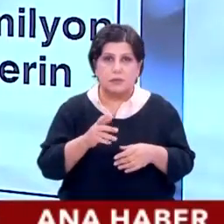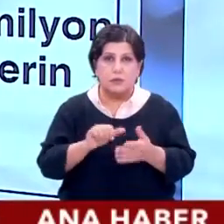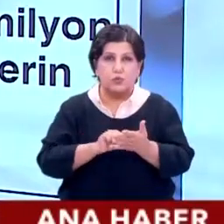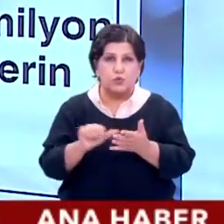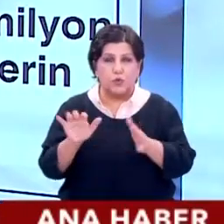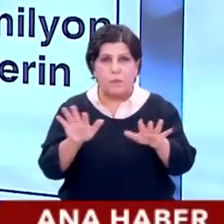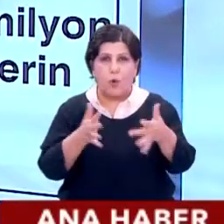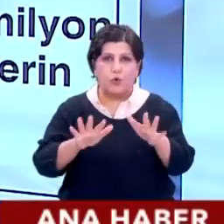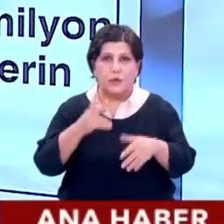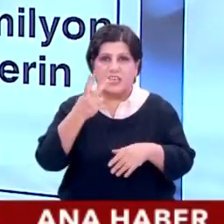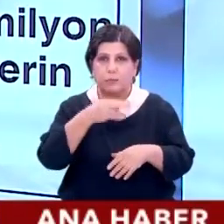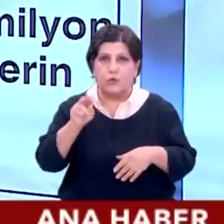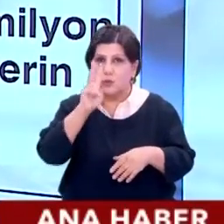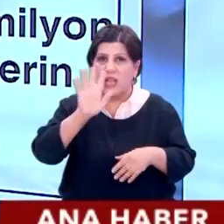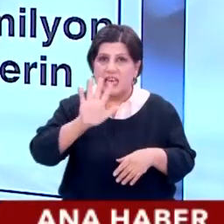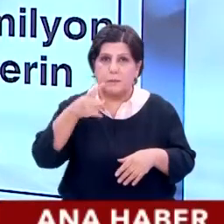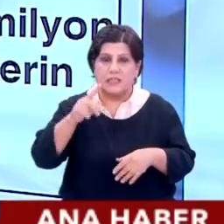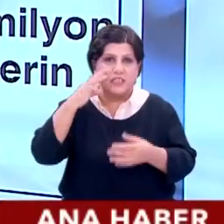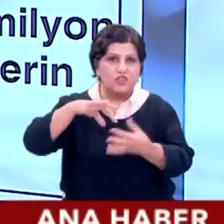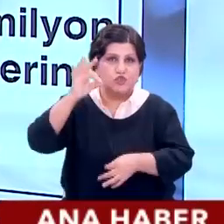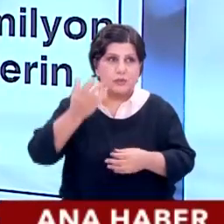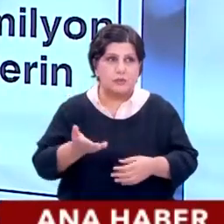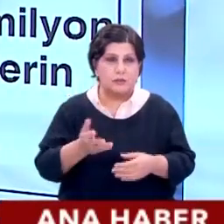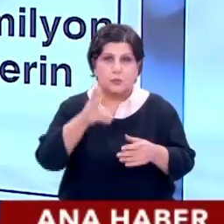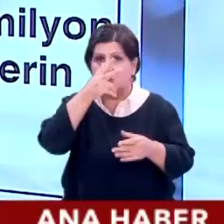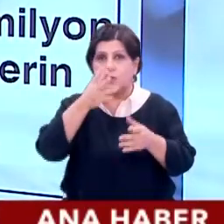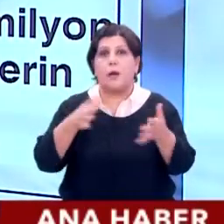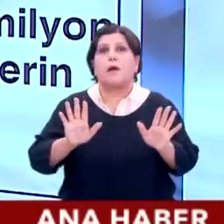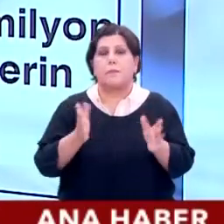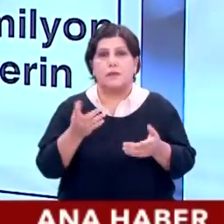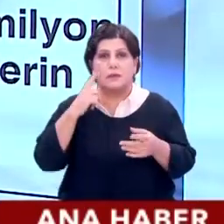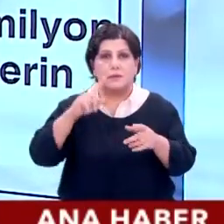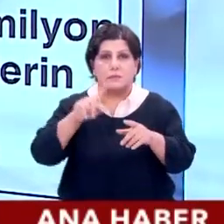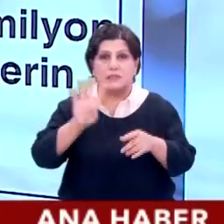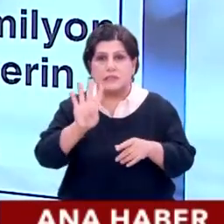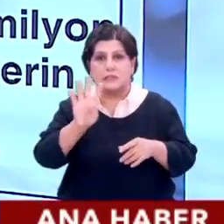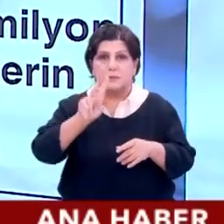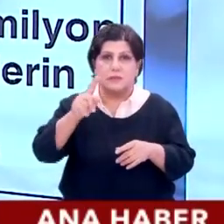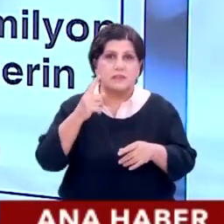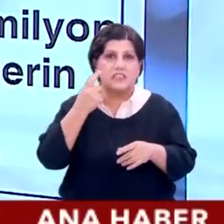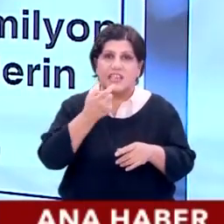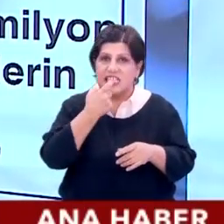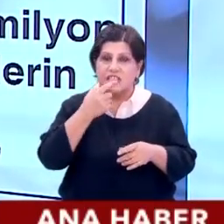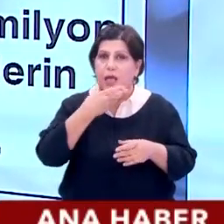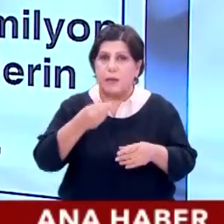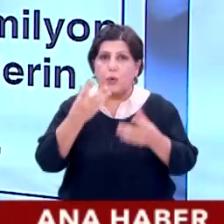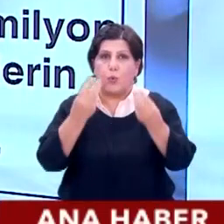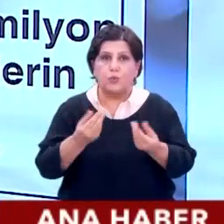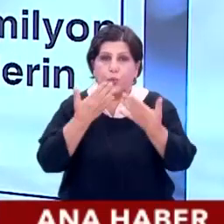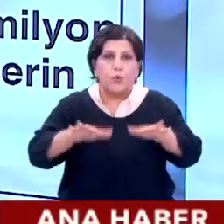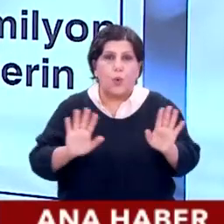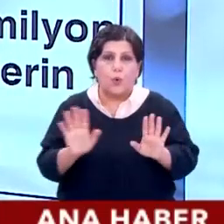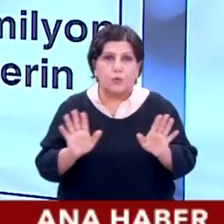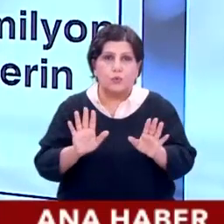ortalama 2 milyon 250 bin kişinin Kusura bakmayın kimse kırk kırk bir yaşında falan emekli olduğu yok şu